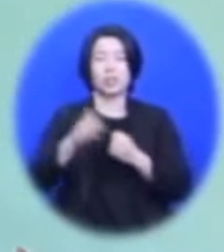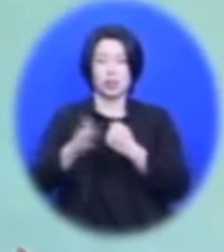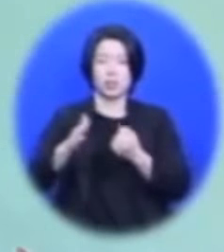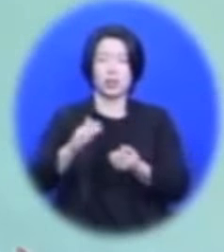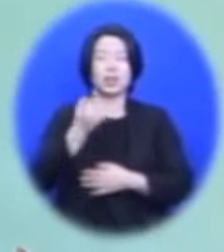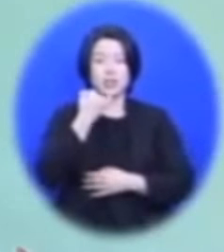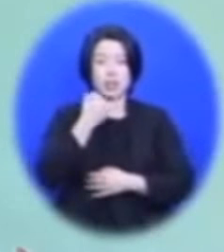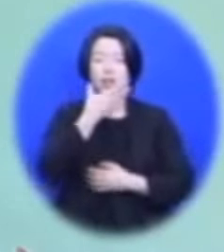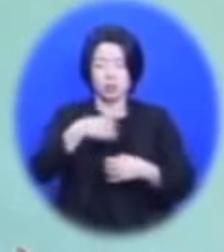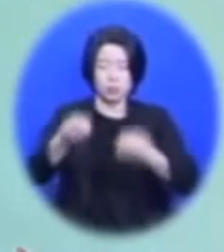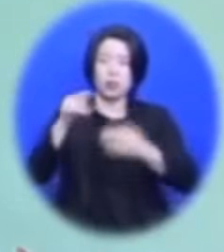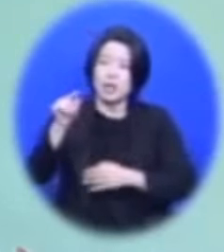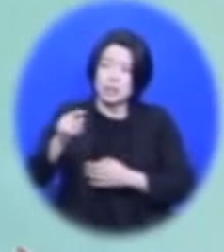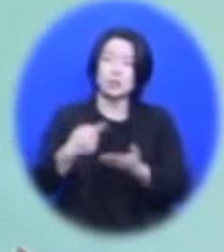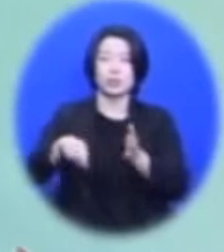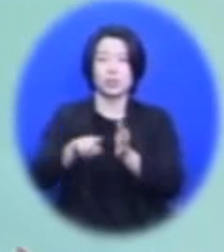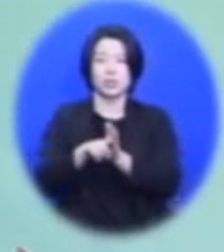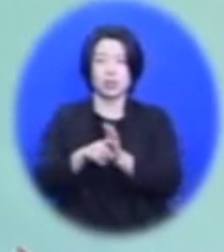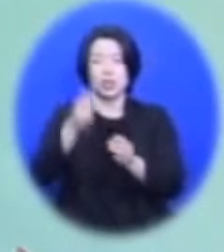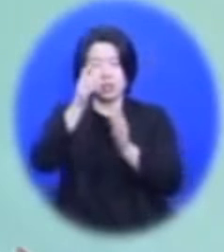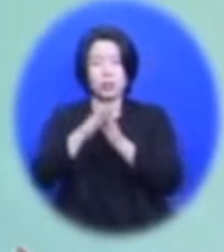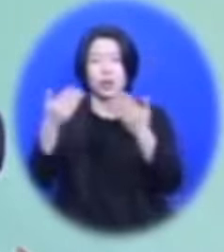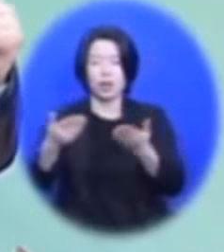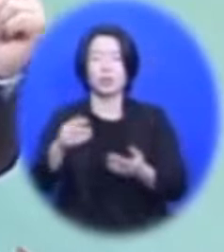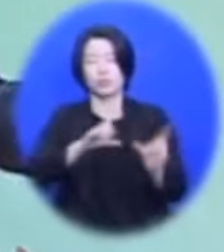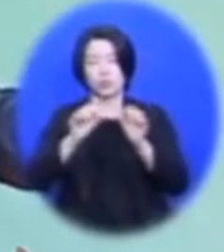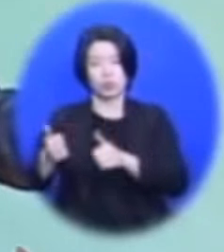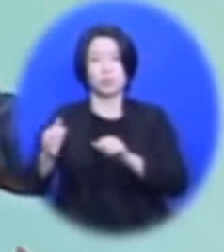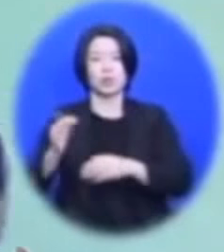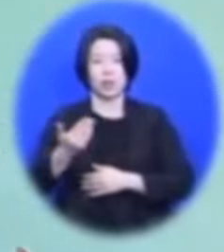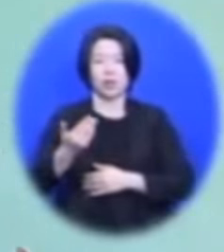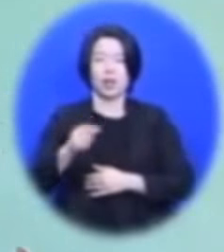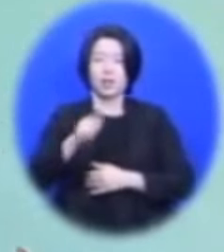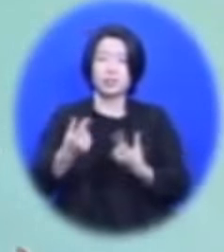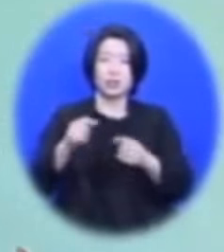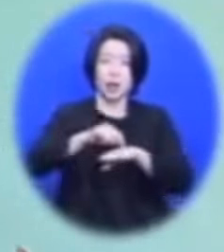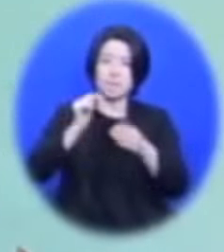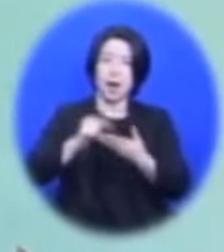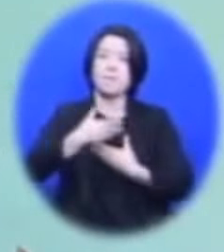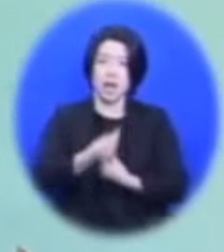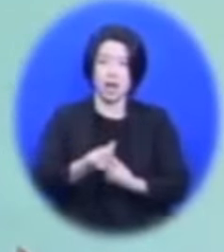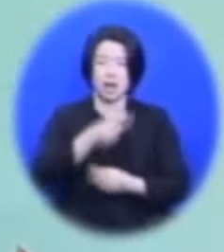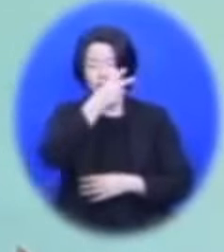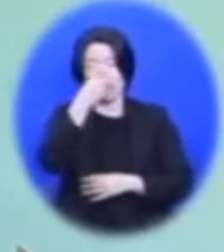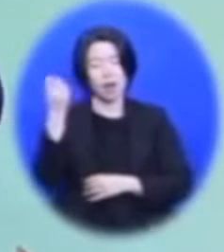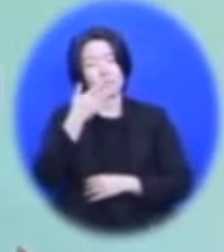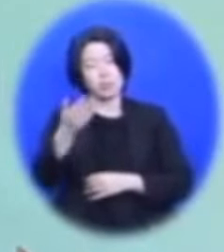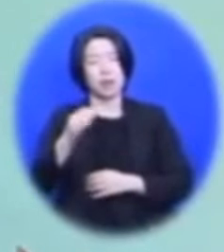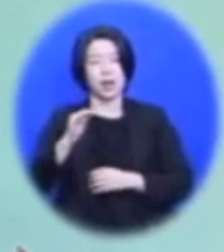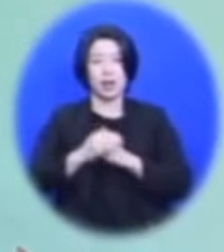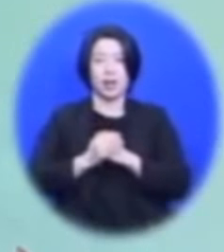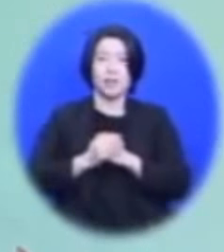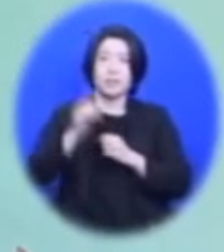축복하고 그를 위하여 기도하고 죽으면 되는 거예요. 마음이 그렇게 편안해질 수가 없고 잠을 그렇게 달게 잘 수가 없고 천사가